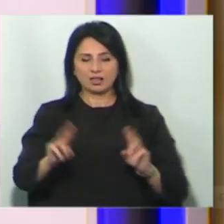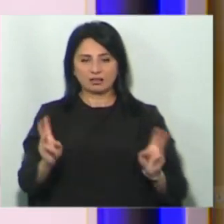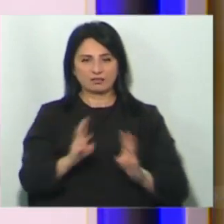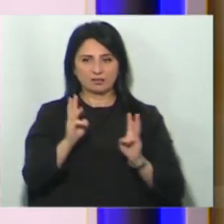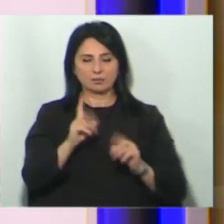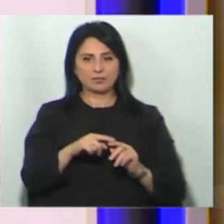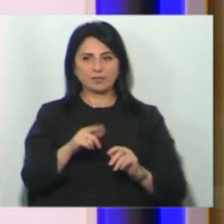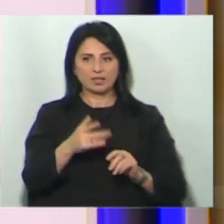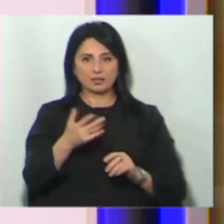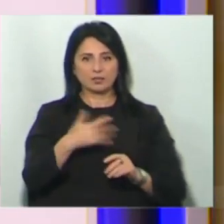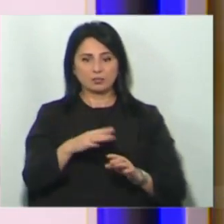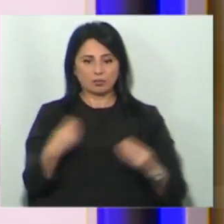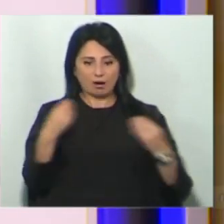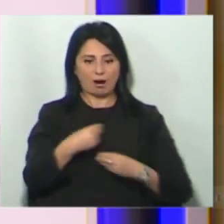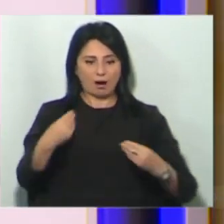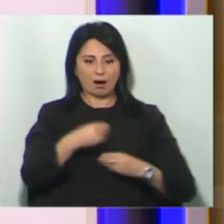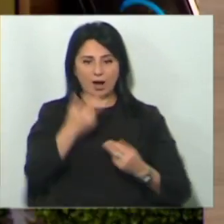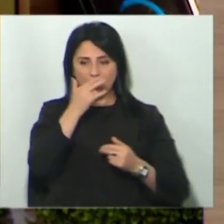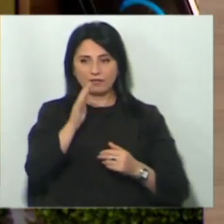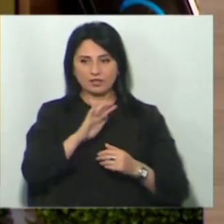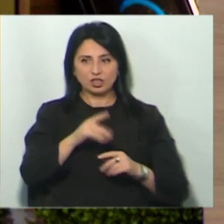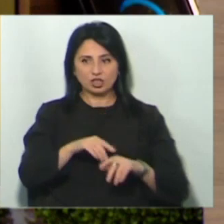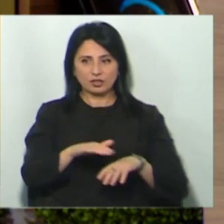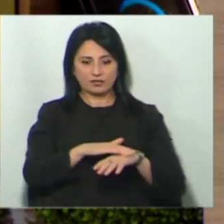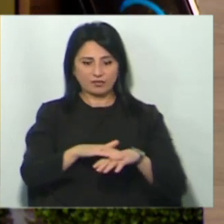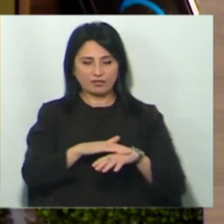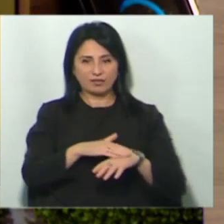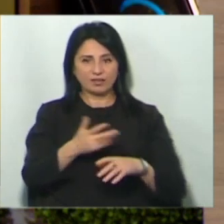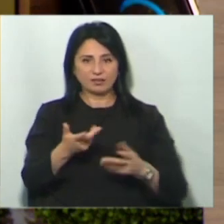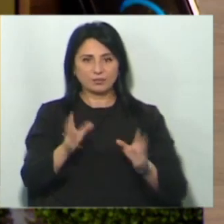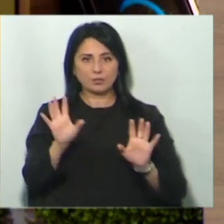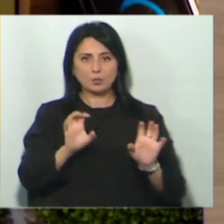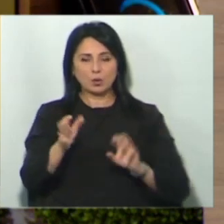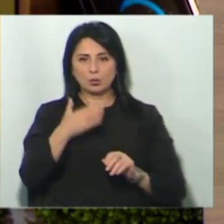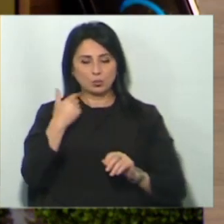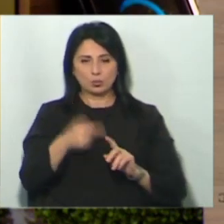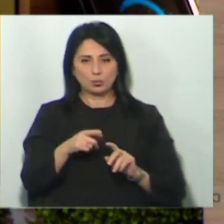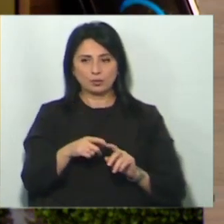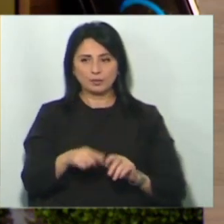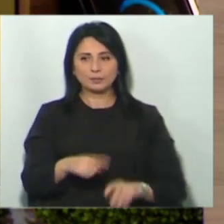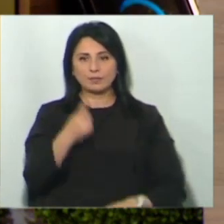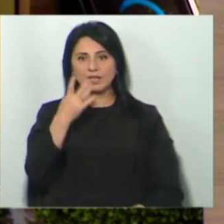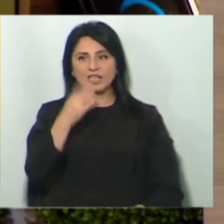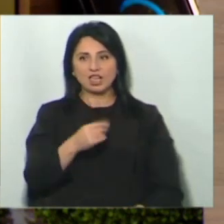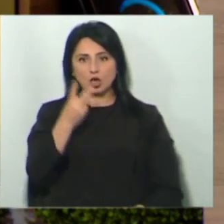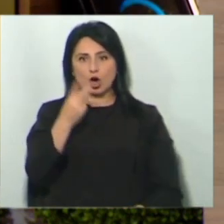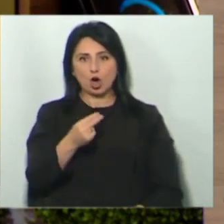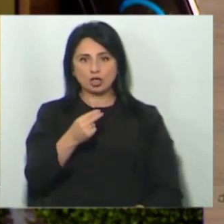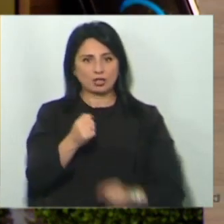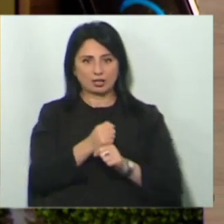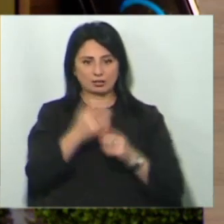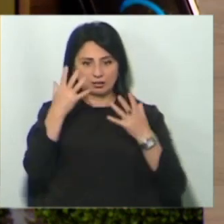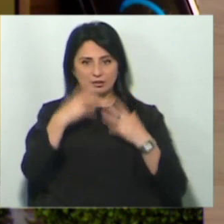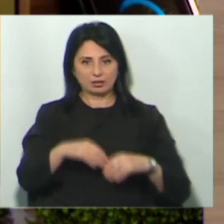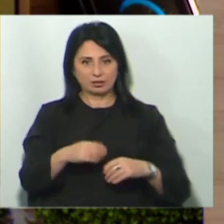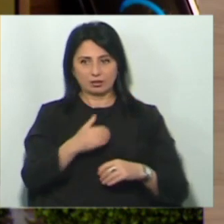atunci. Adunat i-o, am întors, mi-o ucevelia, melani, care are ca omul șau buli, da, e treci de ori treci bune brivia,